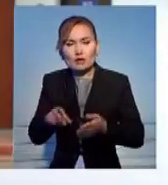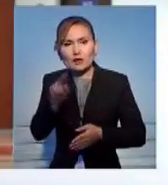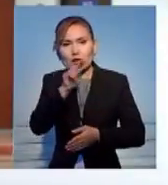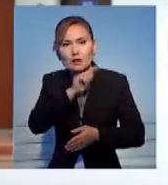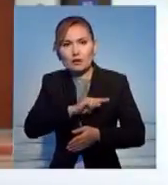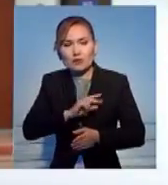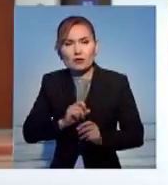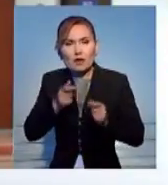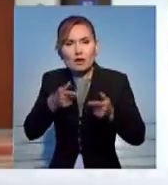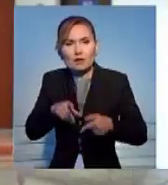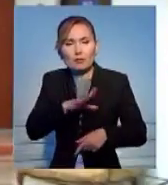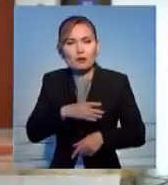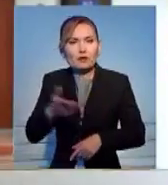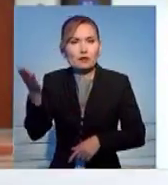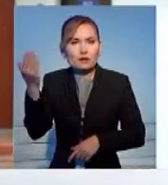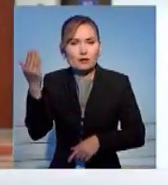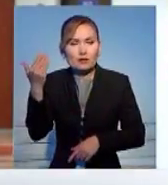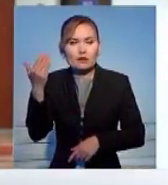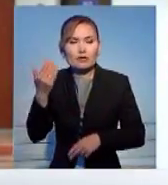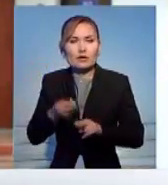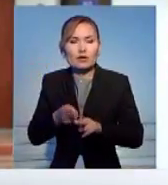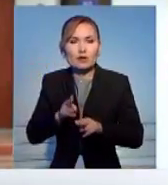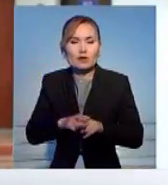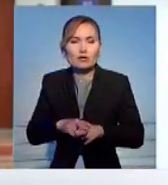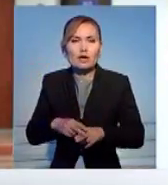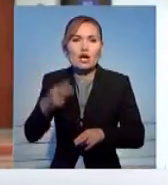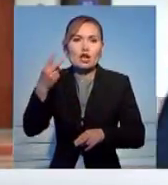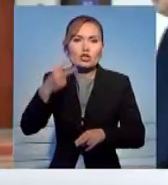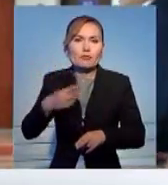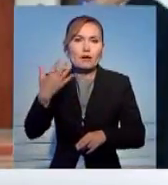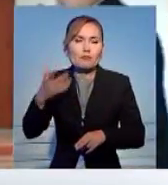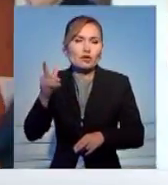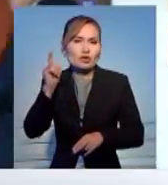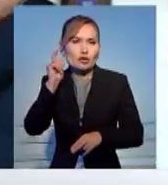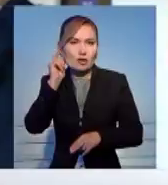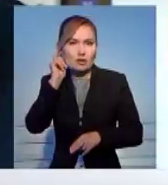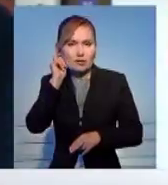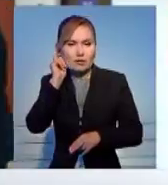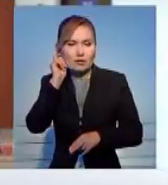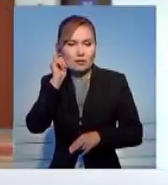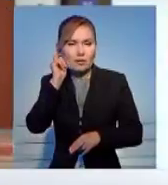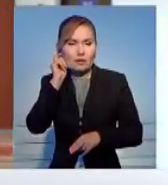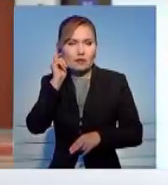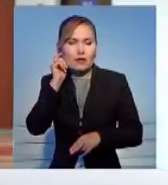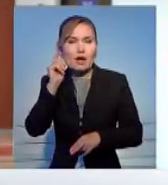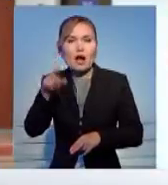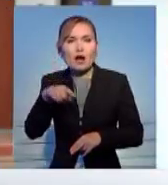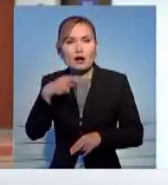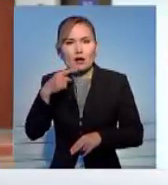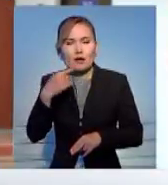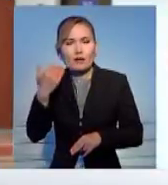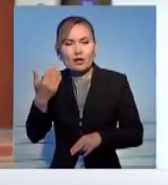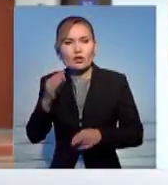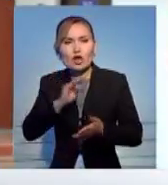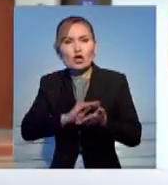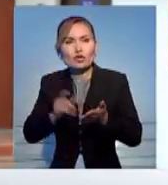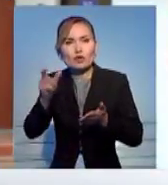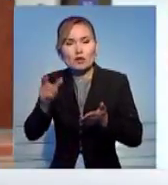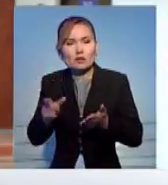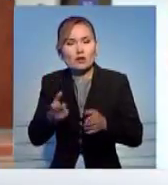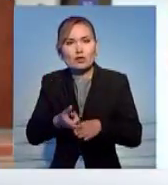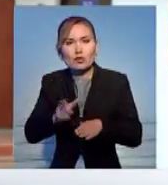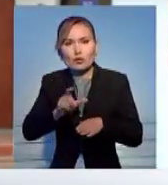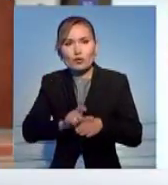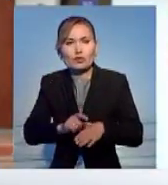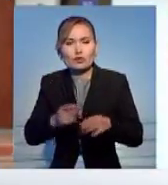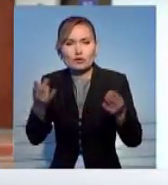Сонда мен енді сол 20-25 толғанда айтқан едім. Журналистің ең керегі